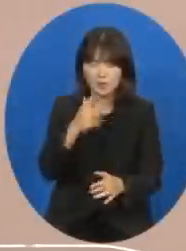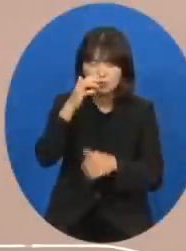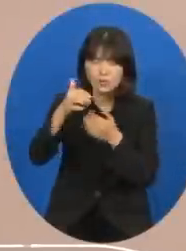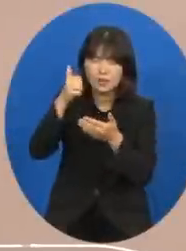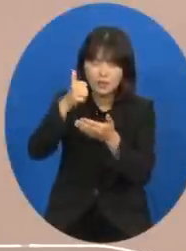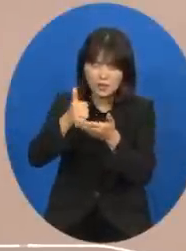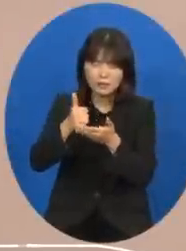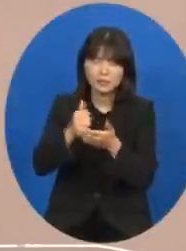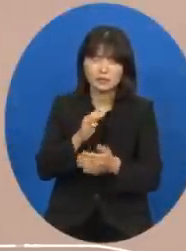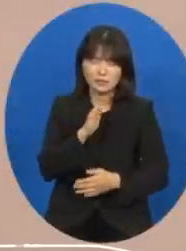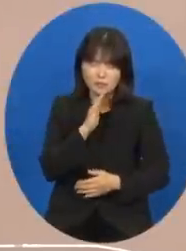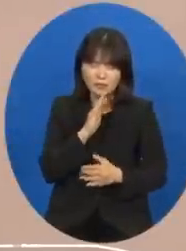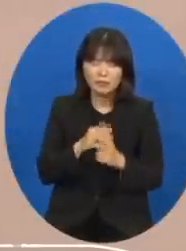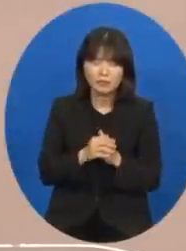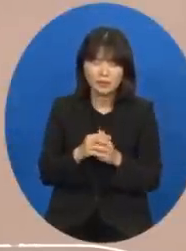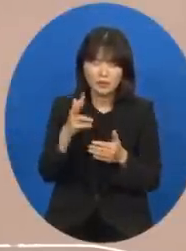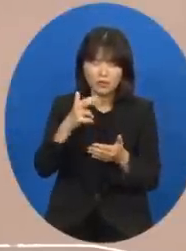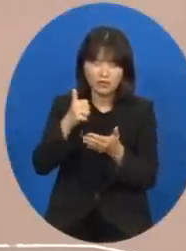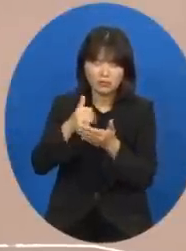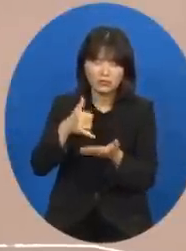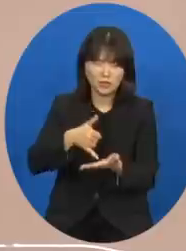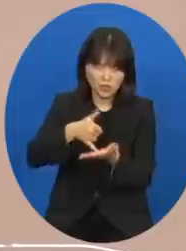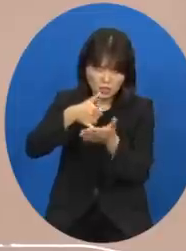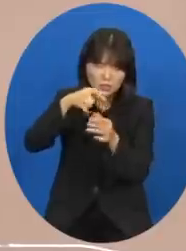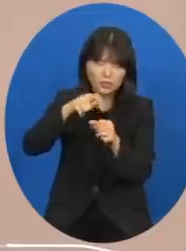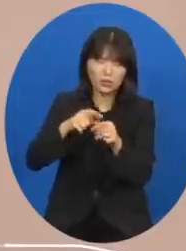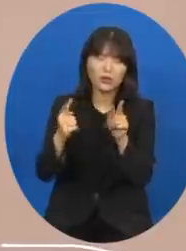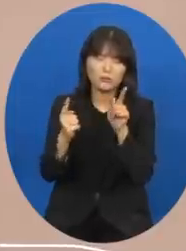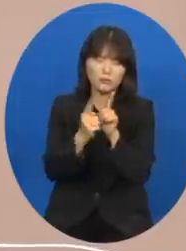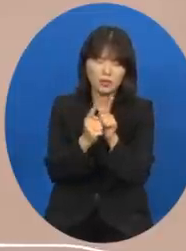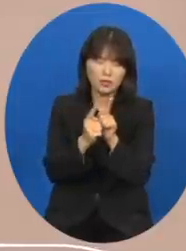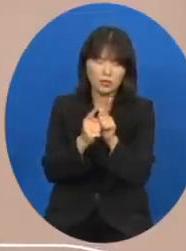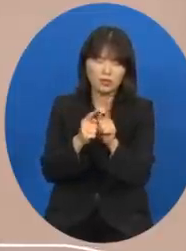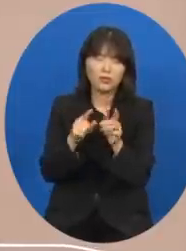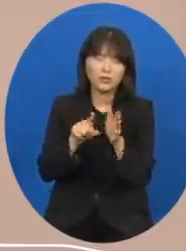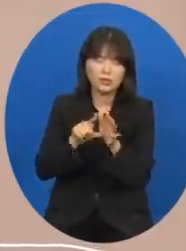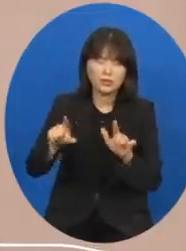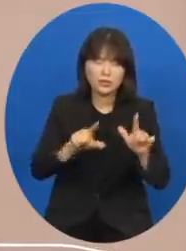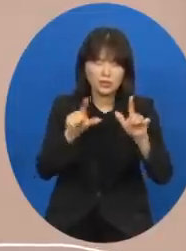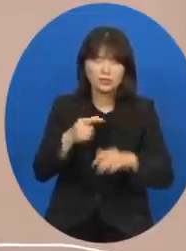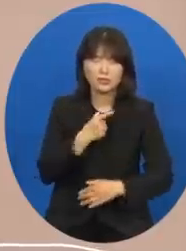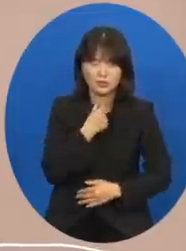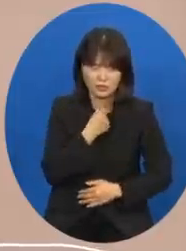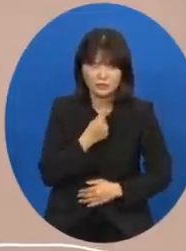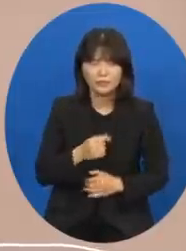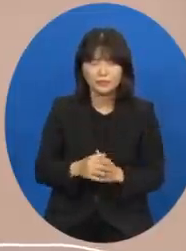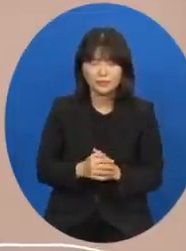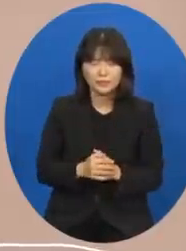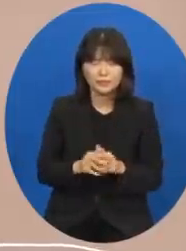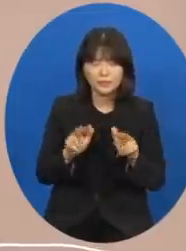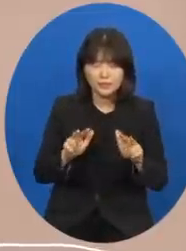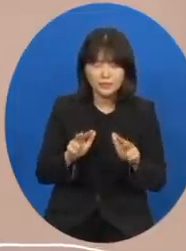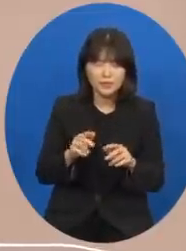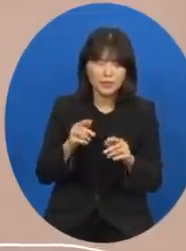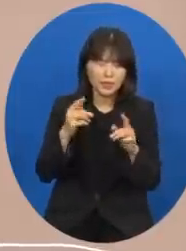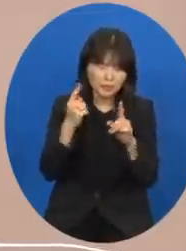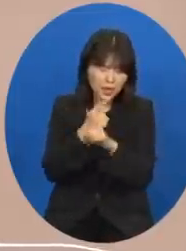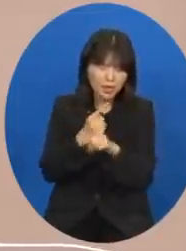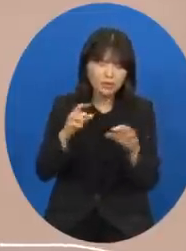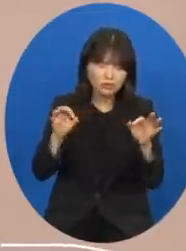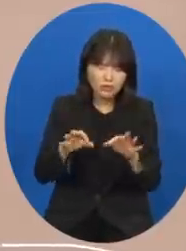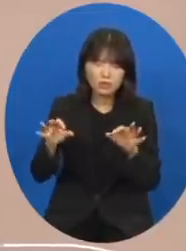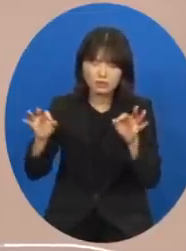이제는 정말 주님을 인격적으로 만나고 신앙생활을 하고 싶습니다. 이제는 매일